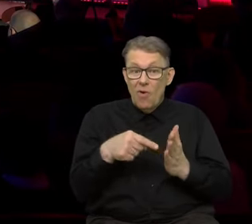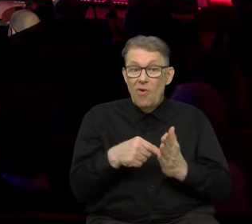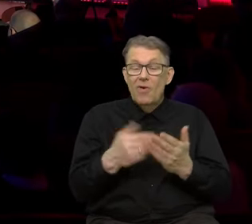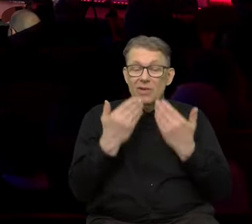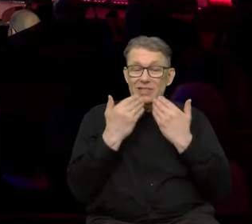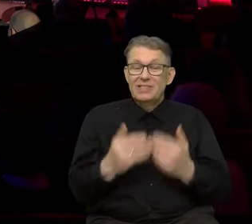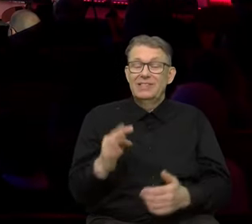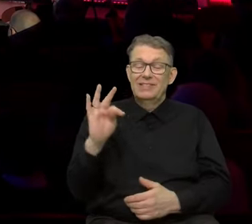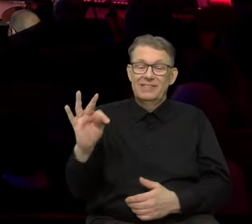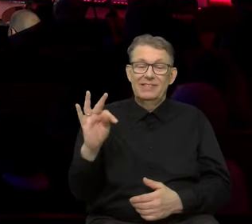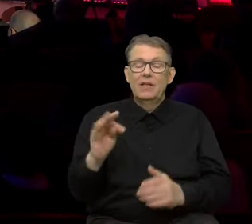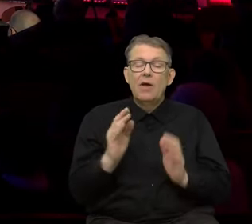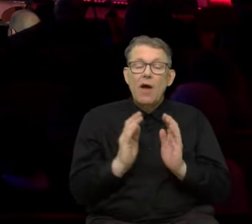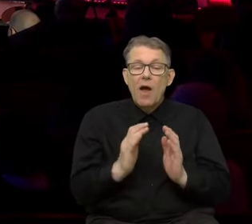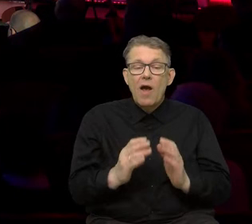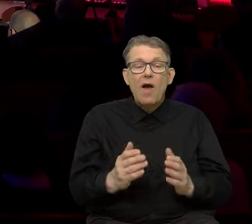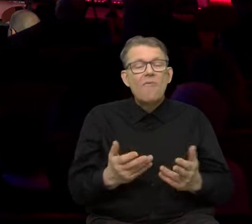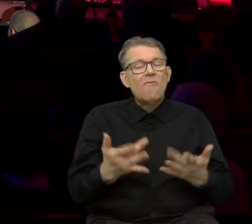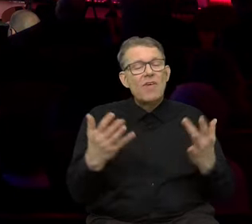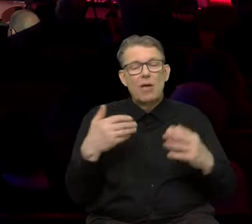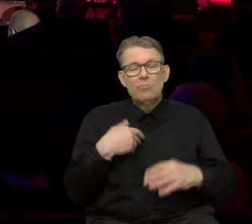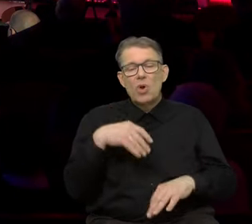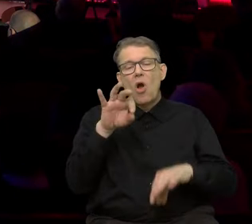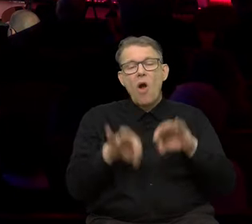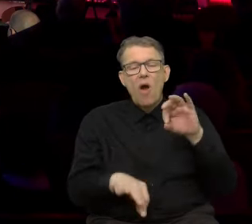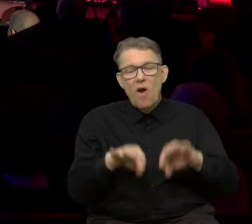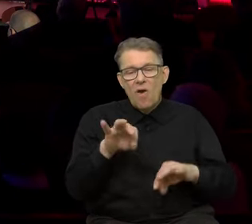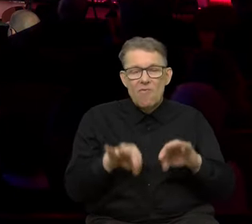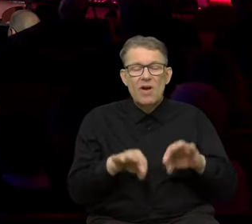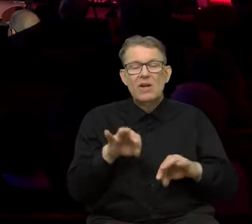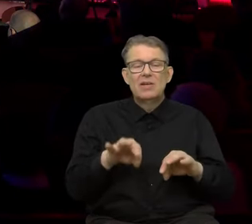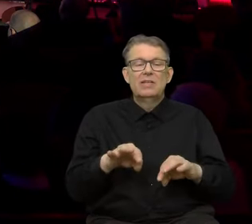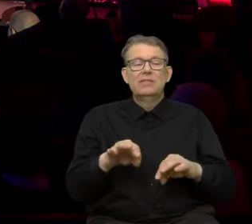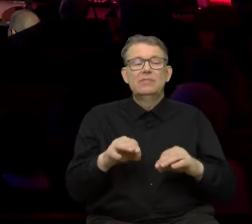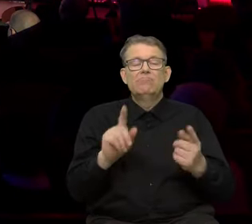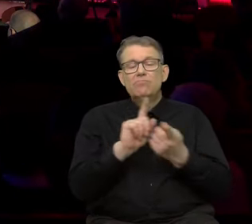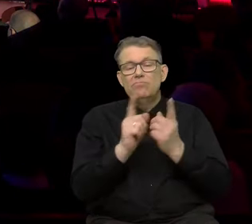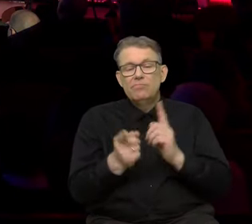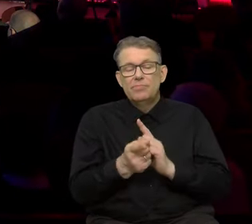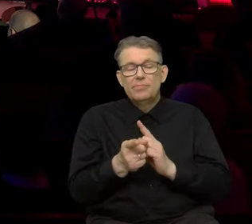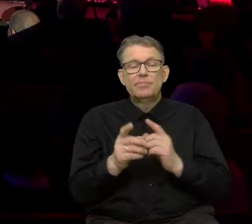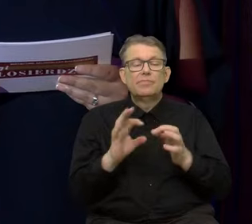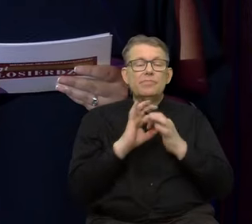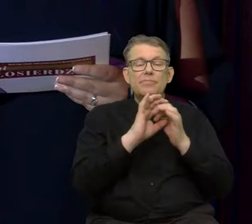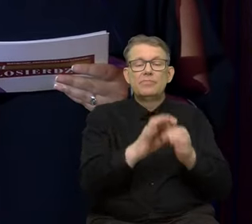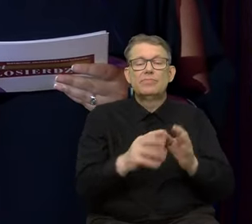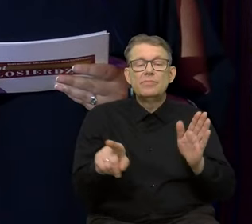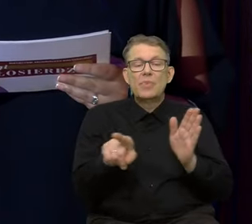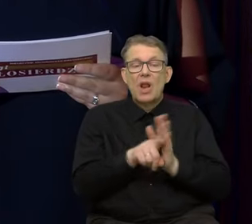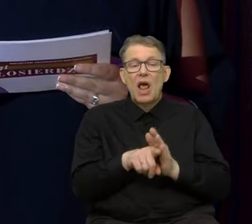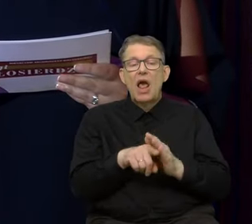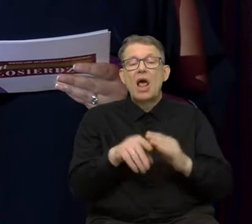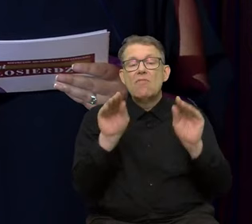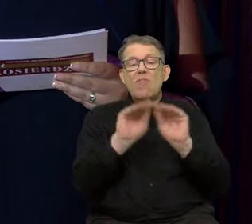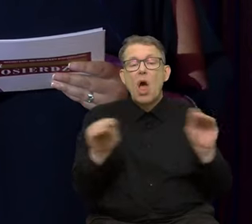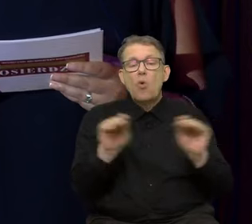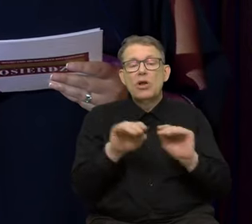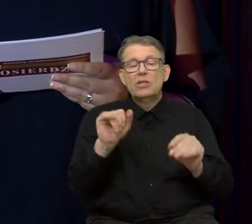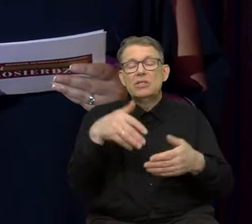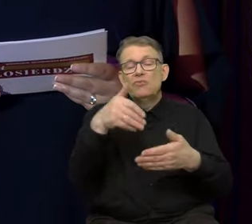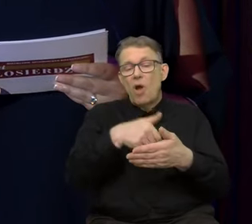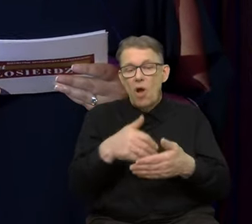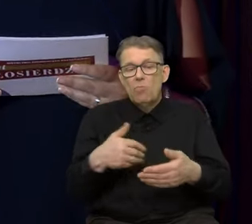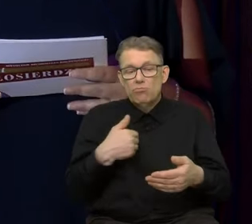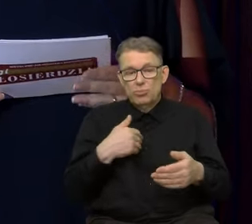trosce w wielu konferencjach, sympozjach skierowanych do nauczycieli i wychowawców